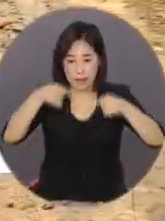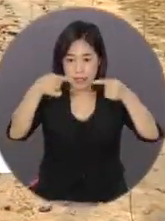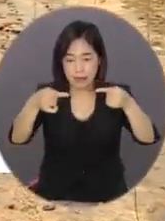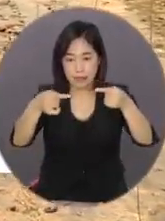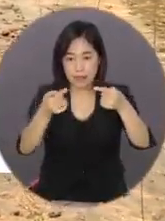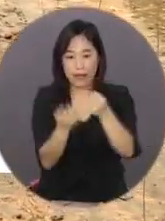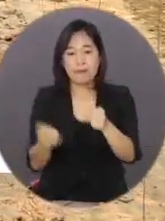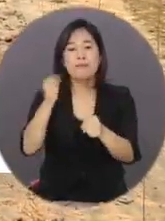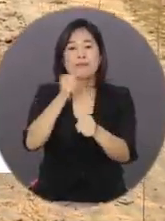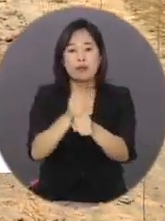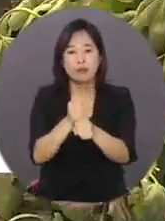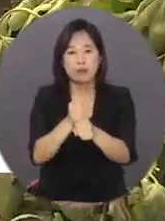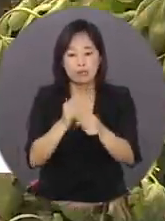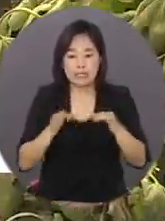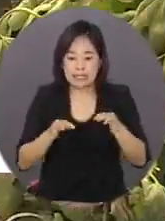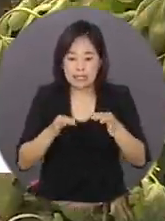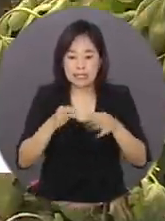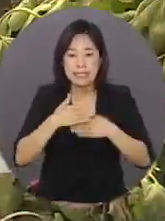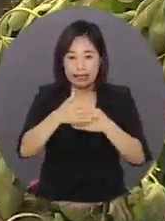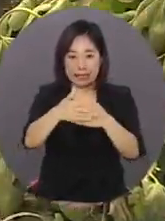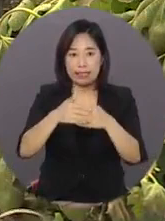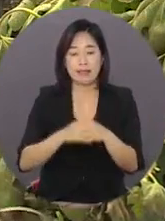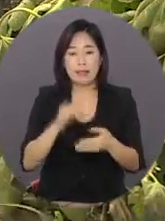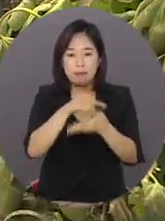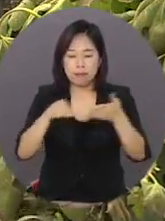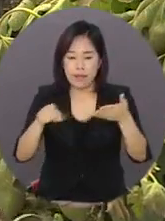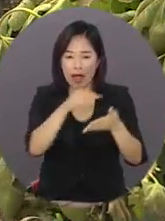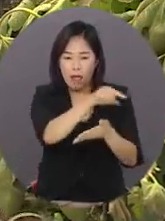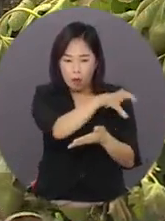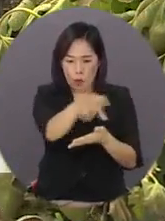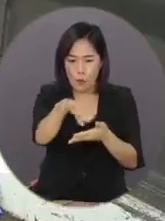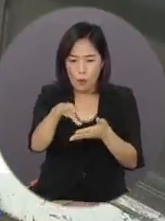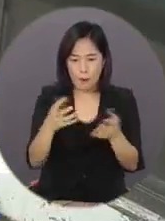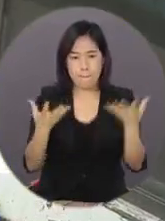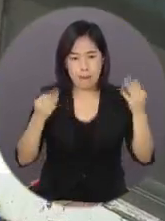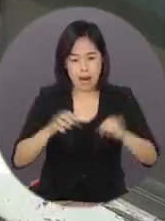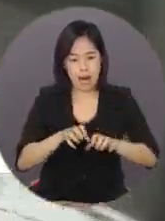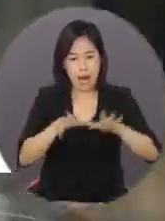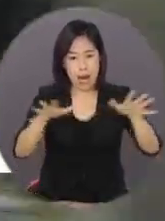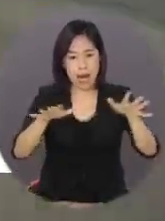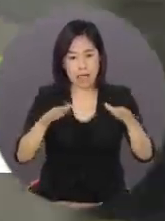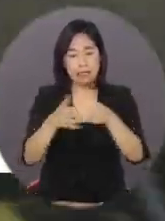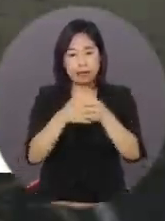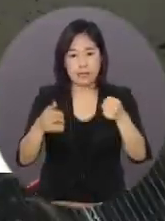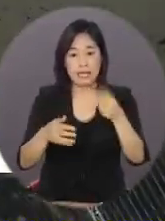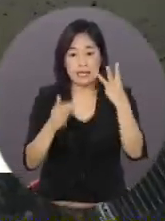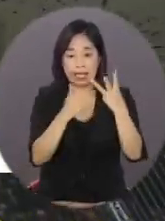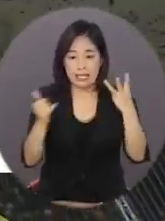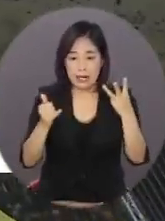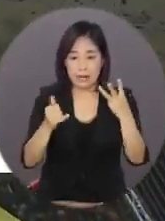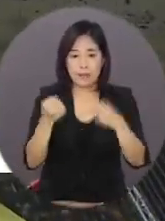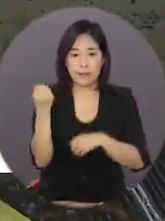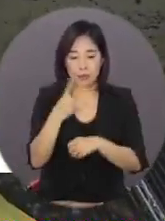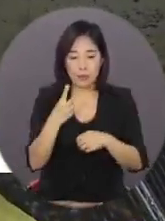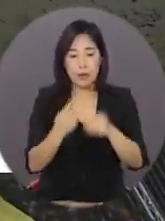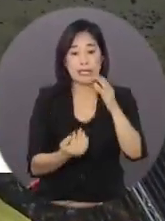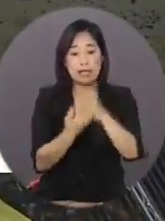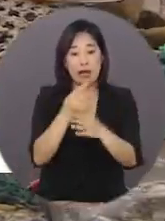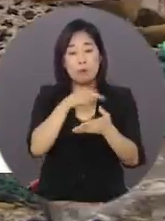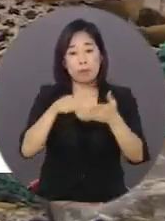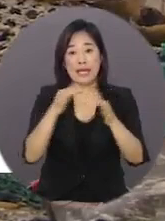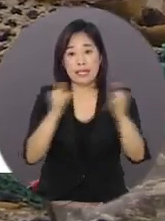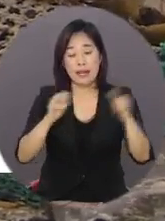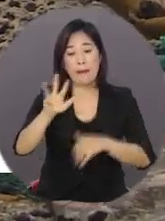복구 작업을 진행했습니다. 피해도 시간이 갈수록 늘어나고 있습니다. 인명피해 3명에 이재민 800여 명이